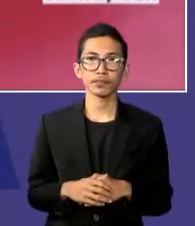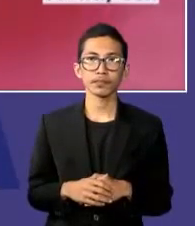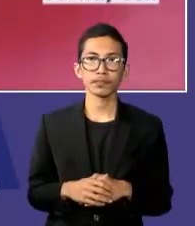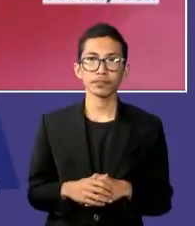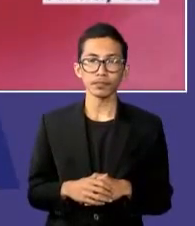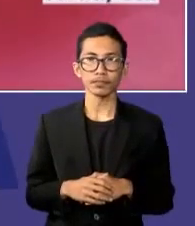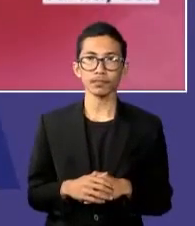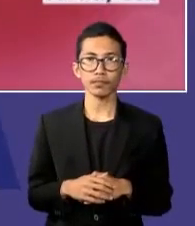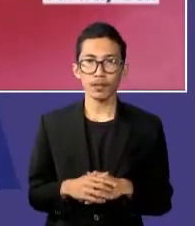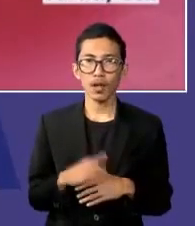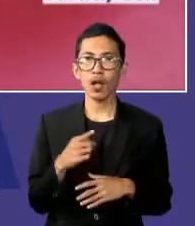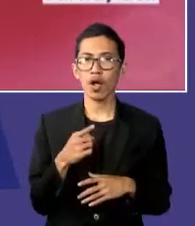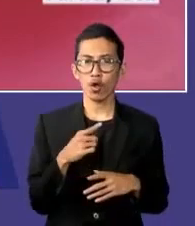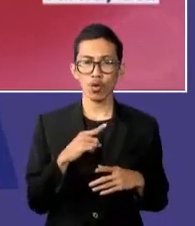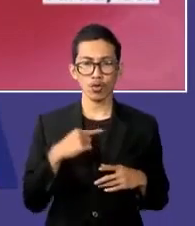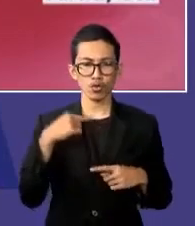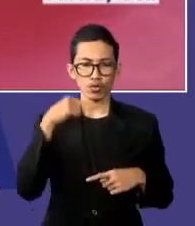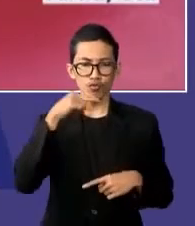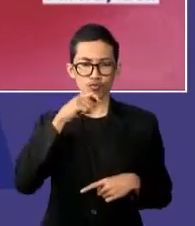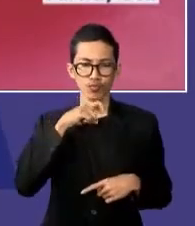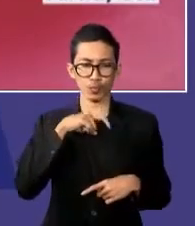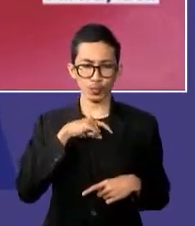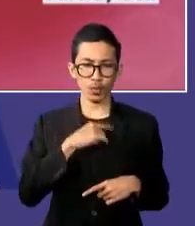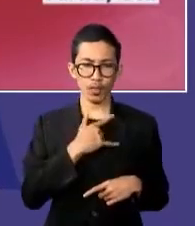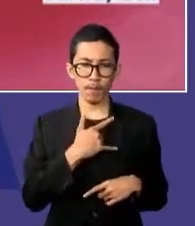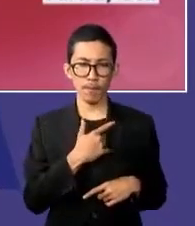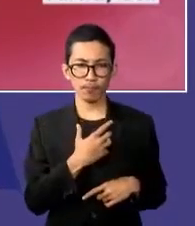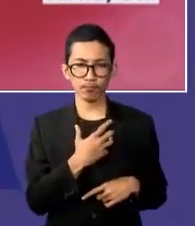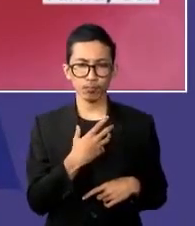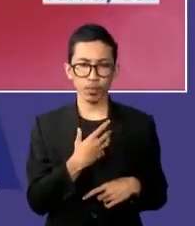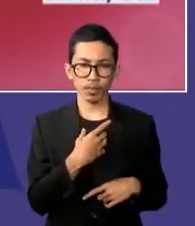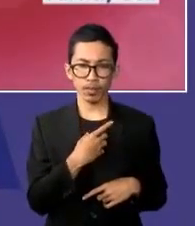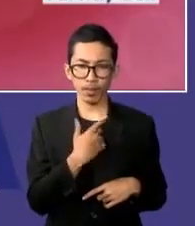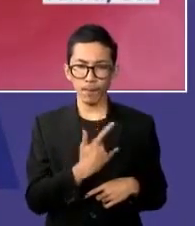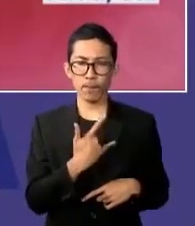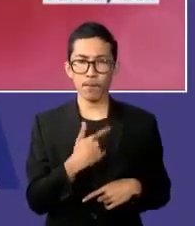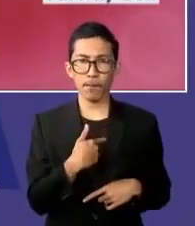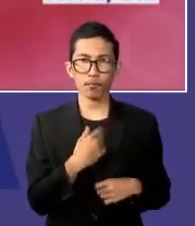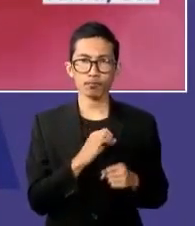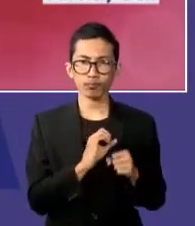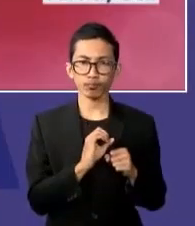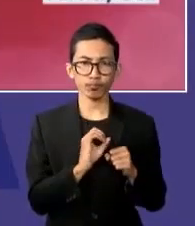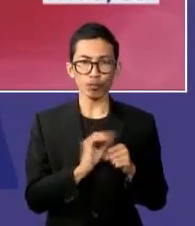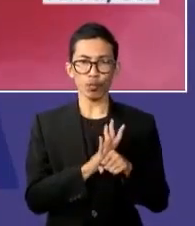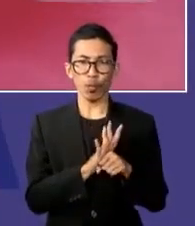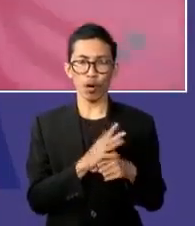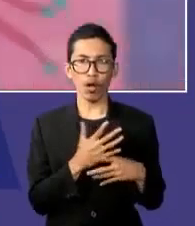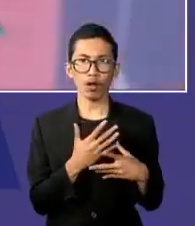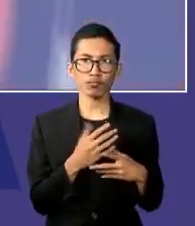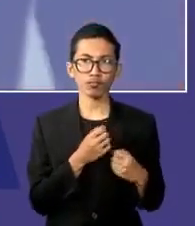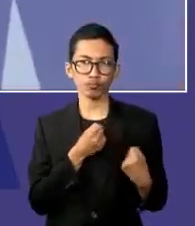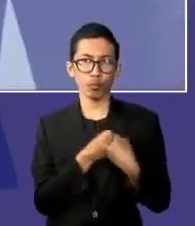ee respon dari inflamasi itu tidak bisa mengeradikasi dari virus itu sendiri Ini yang sel yang penuh spikes atau Duri ini